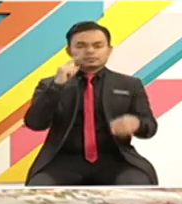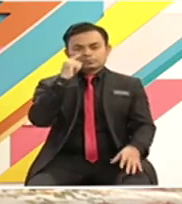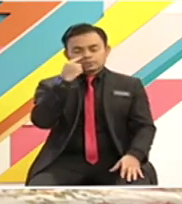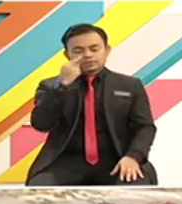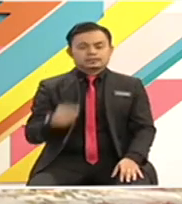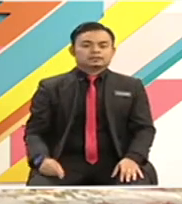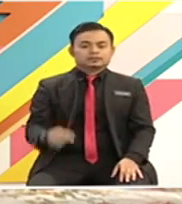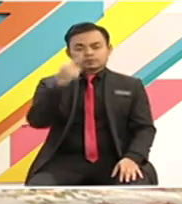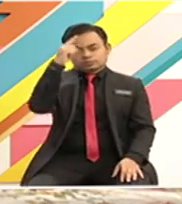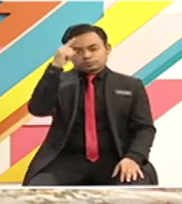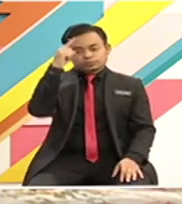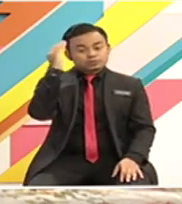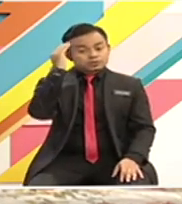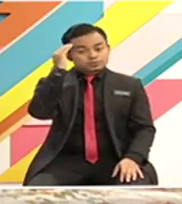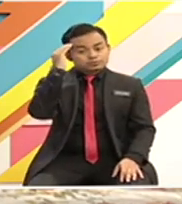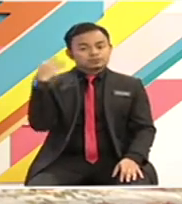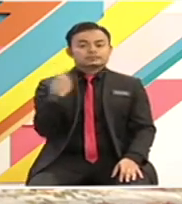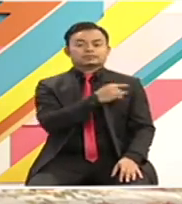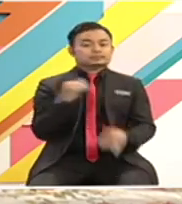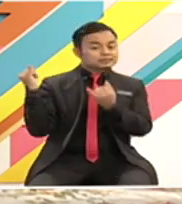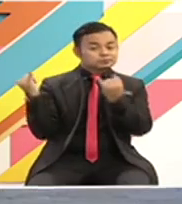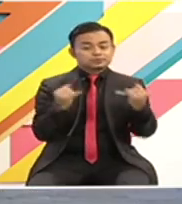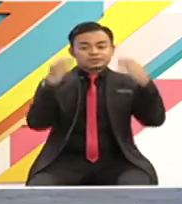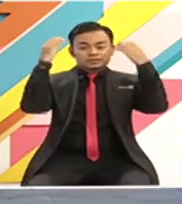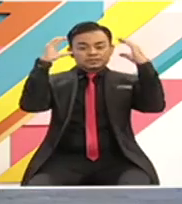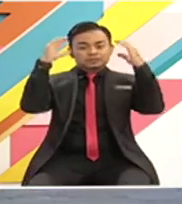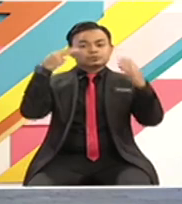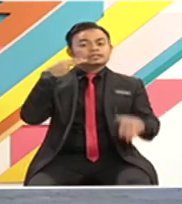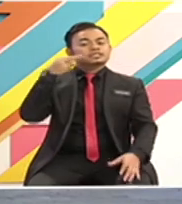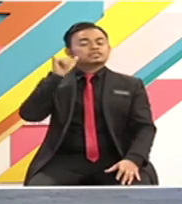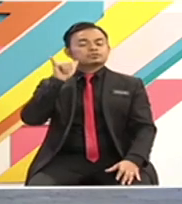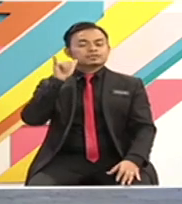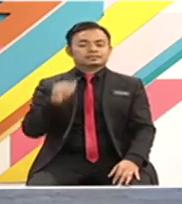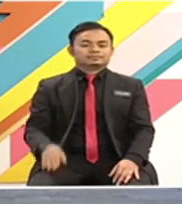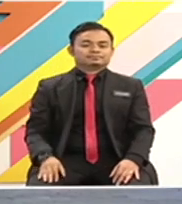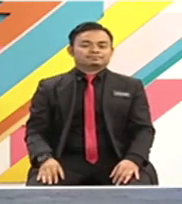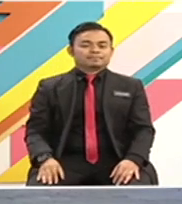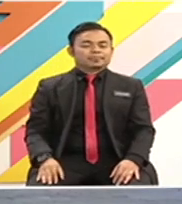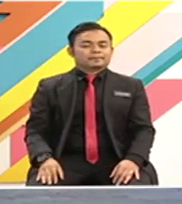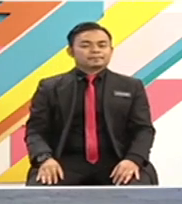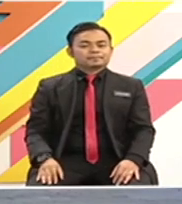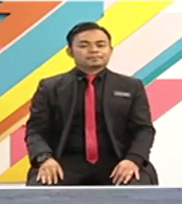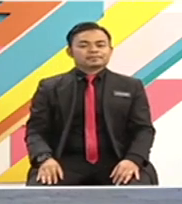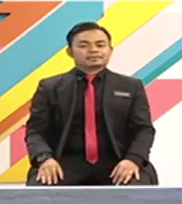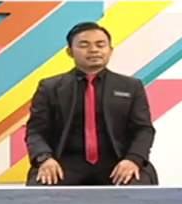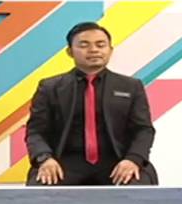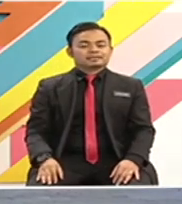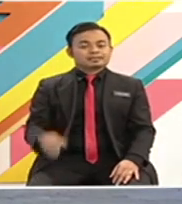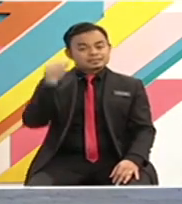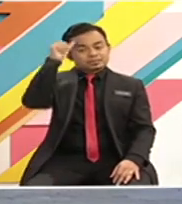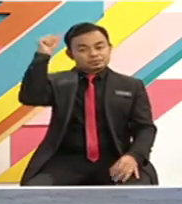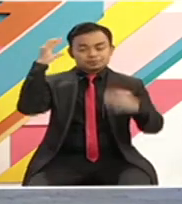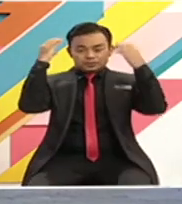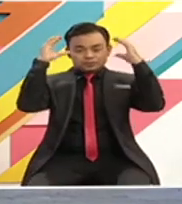tahu lebih lanjut kita Jemput sih kemarin Ichigo Nurhayati score tangkis video kami ya assalamualaikum cie